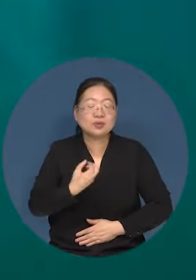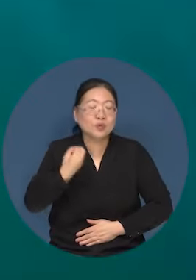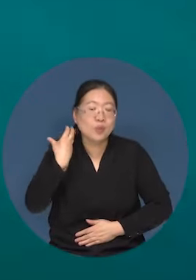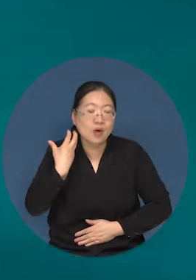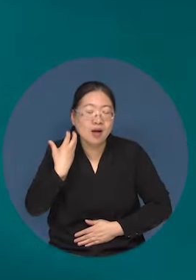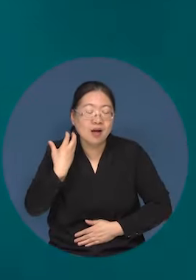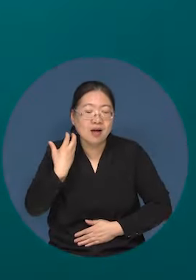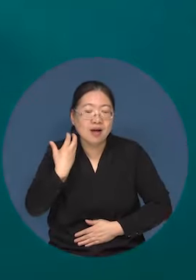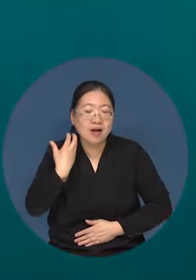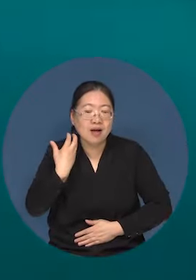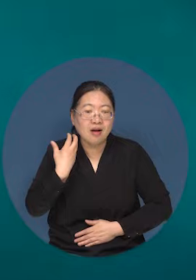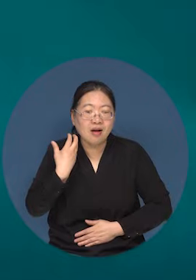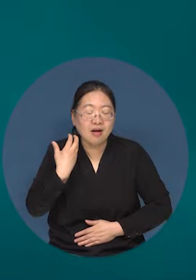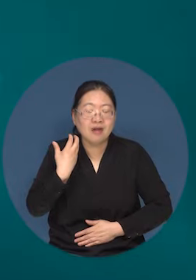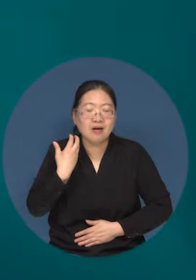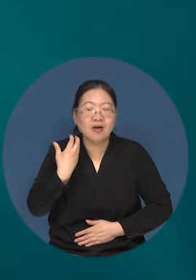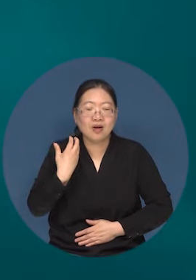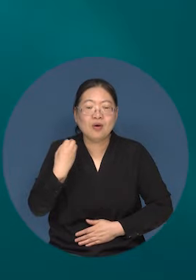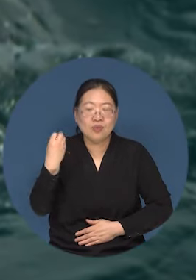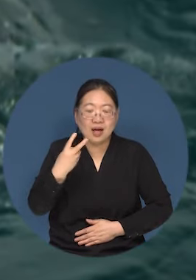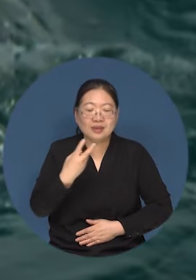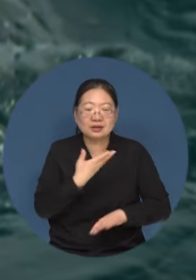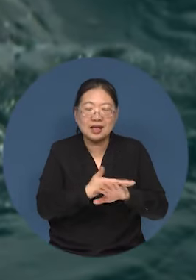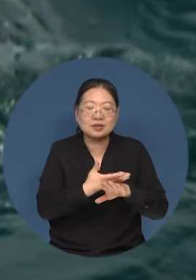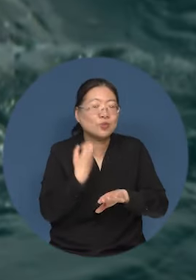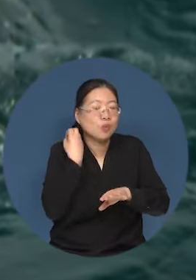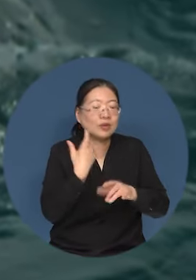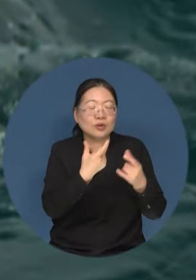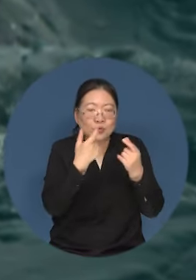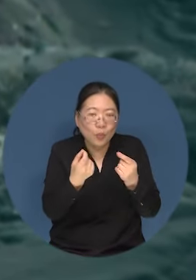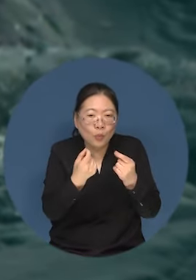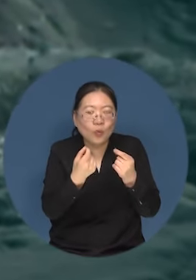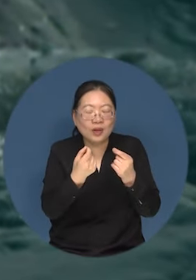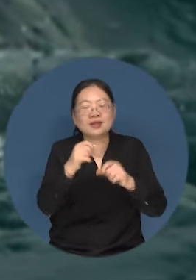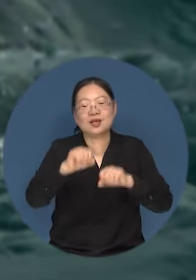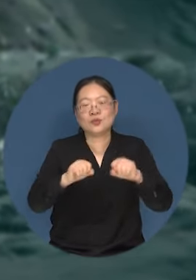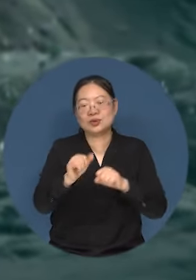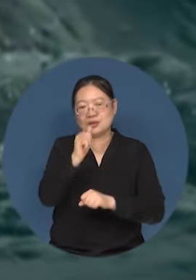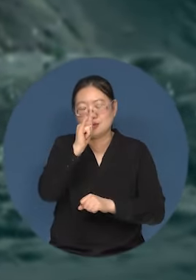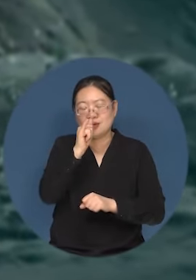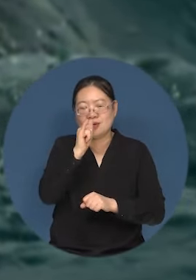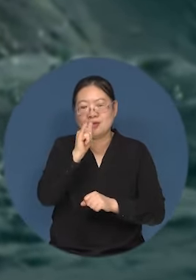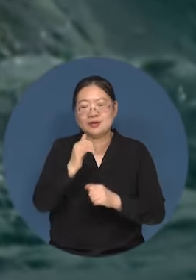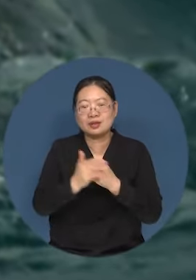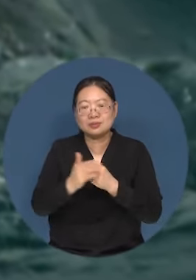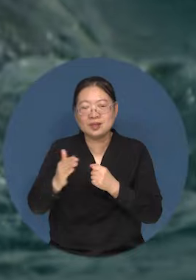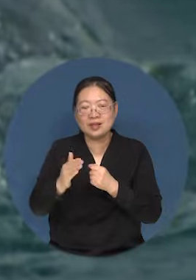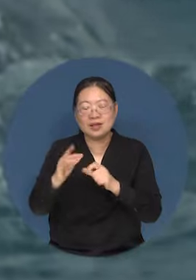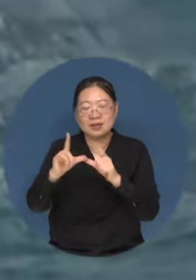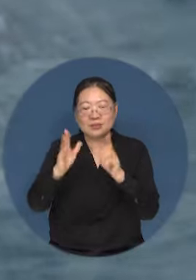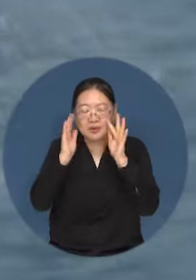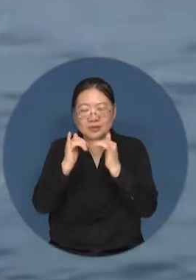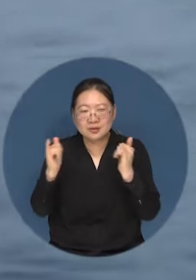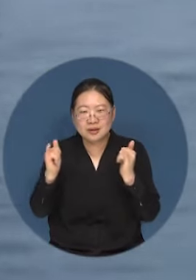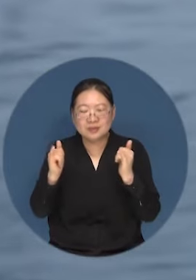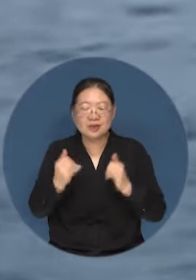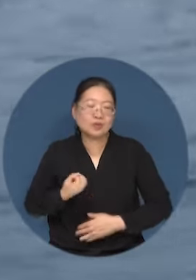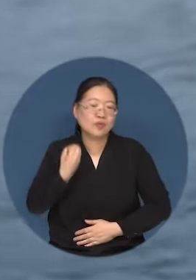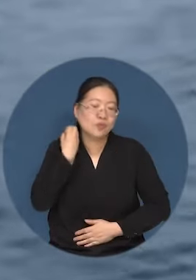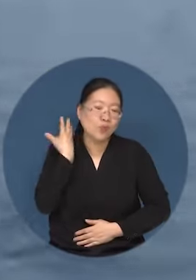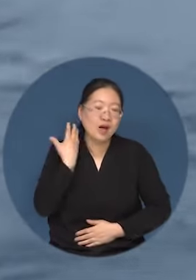종들도 그런 행동을 많이 하고 그래요? 관찰이 되거든요. 그래서 이제 일부 학자들은